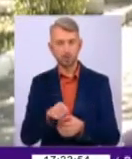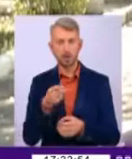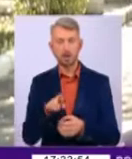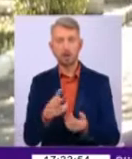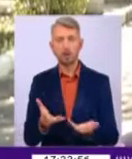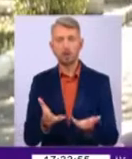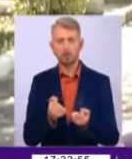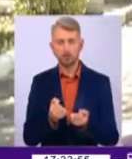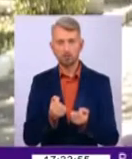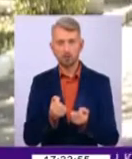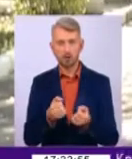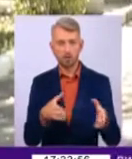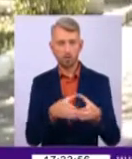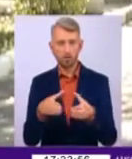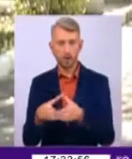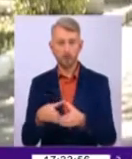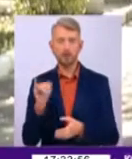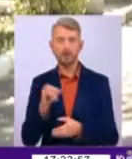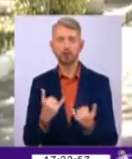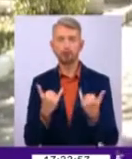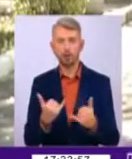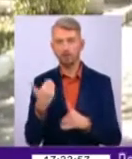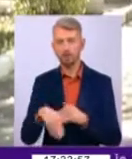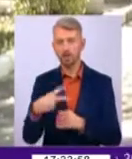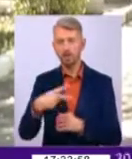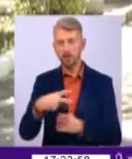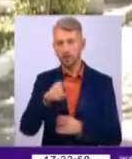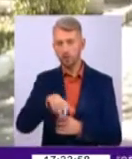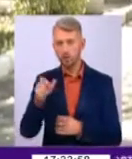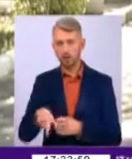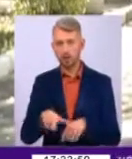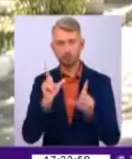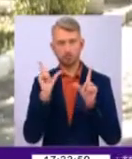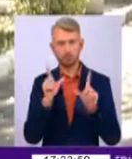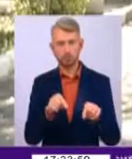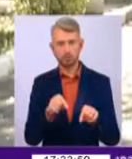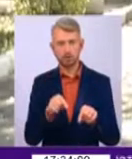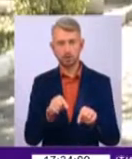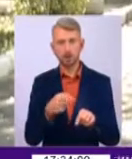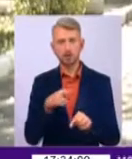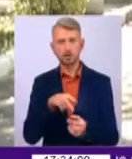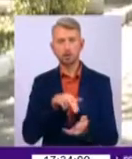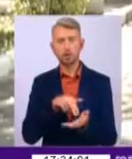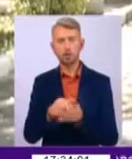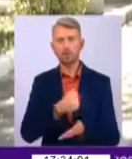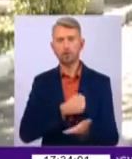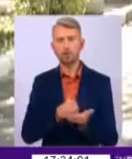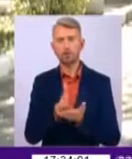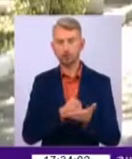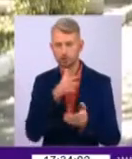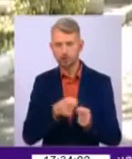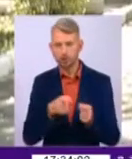отримання команд. І сьогодні вже 20 призовників убувають для проходження військової служби